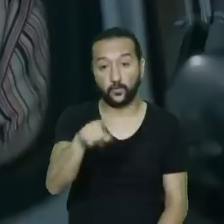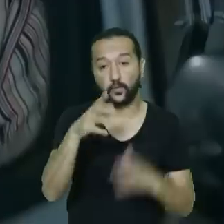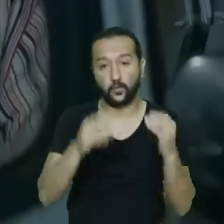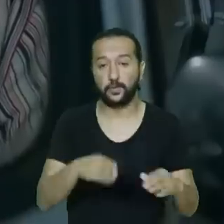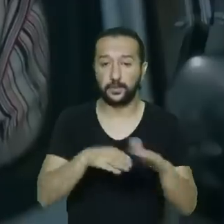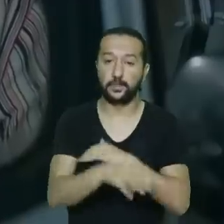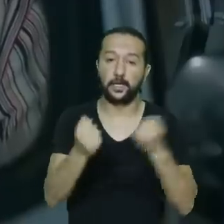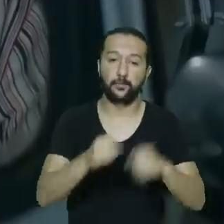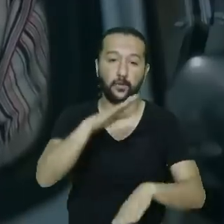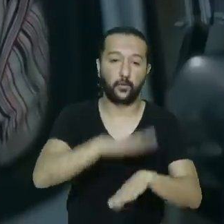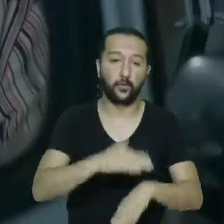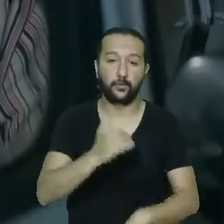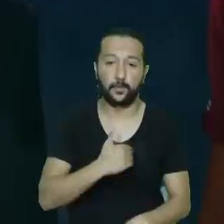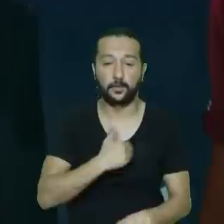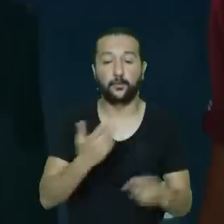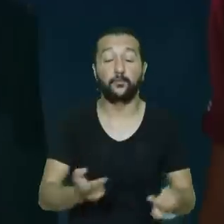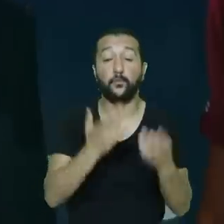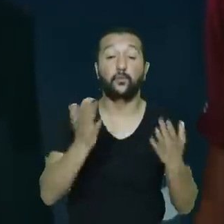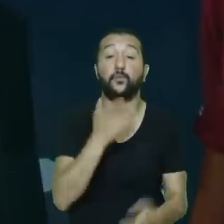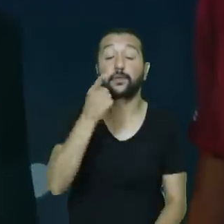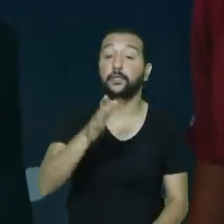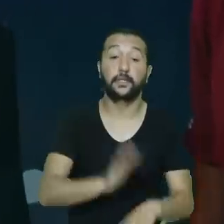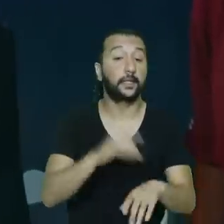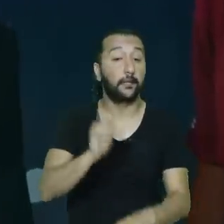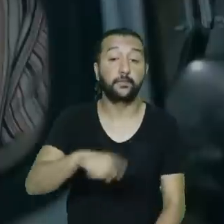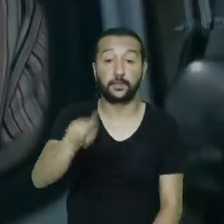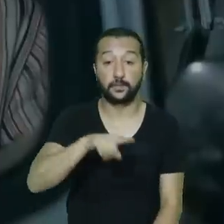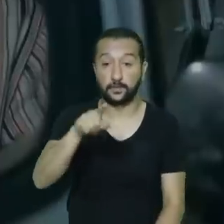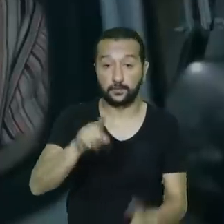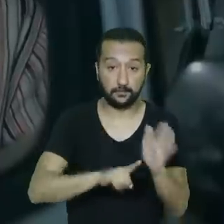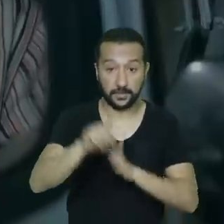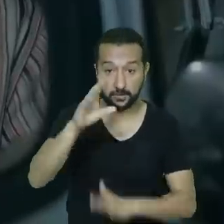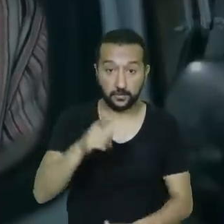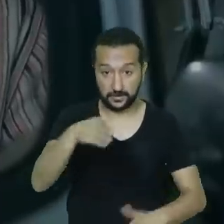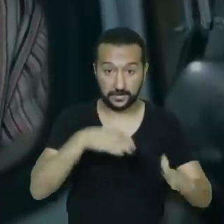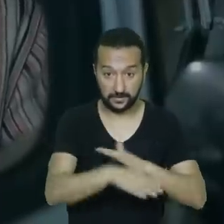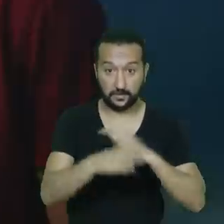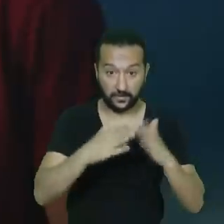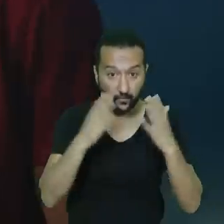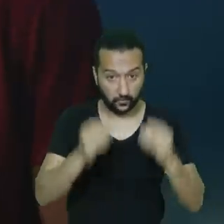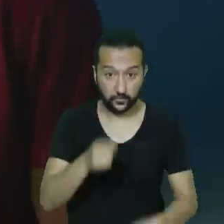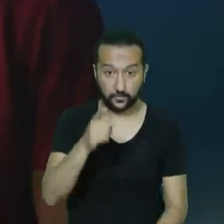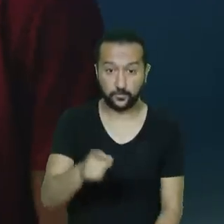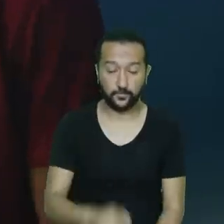koyuyorum yani arabayı. Beni boş verin de siz ne yaptınız? Başarabildiniz mi? Girebildiniz mi?